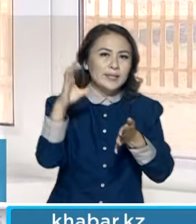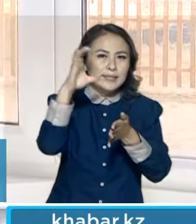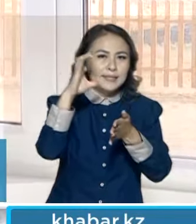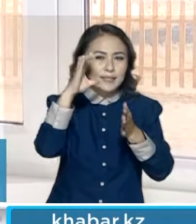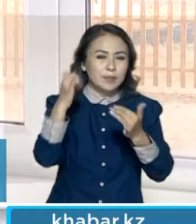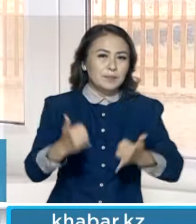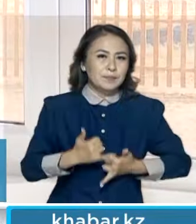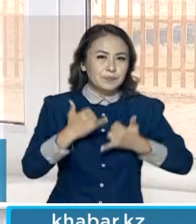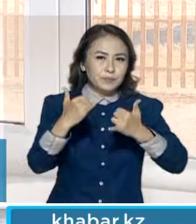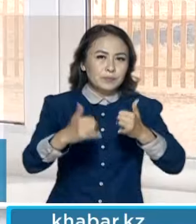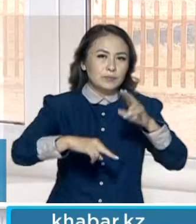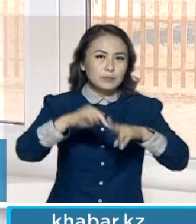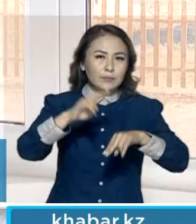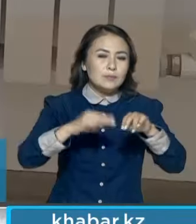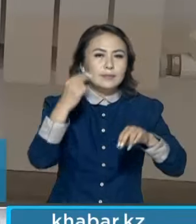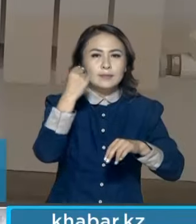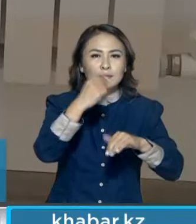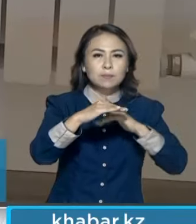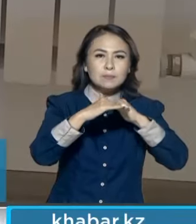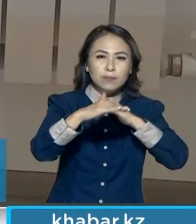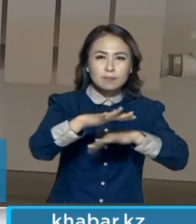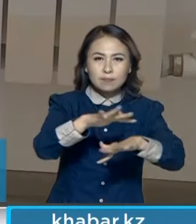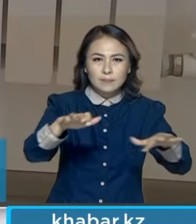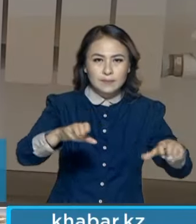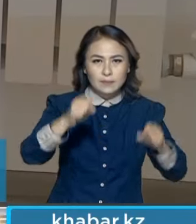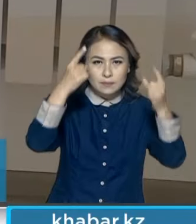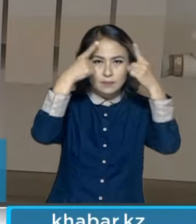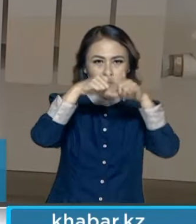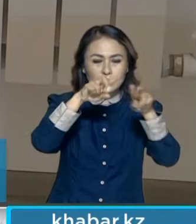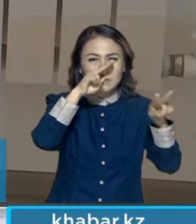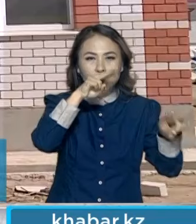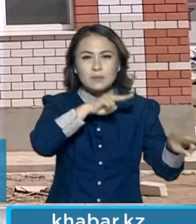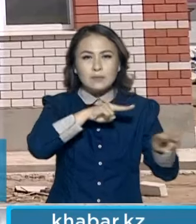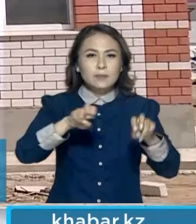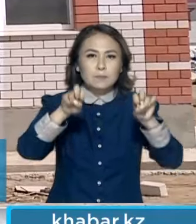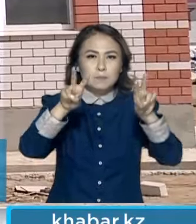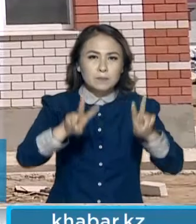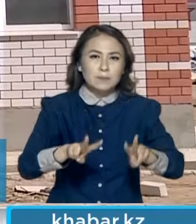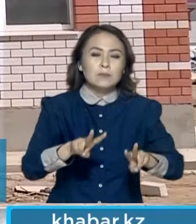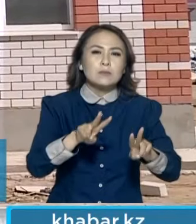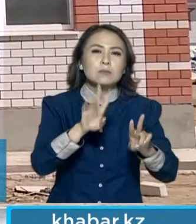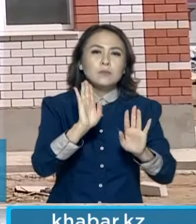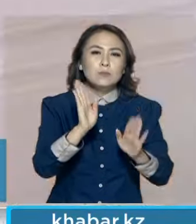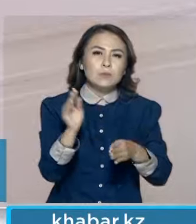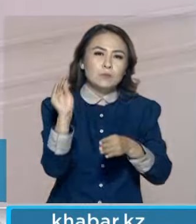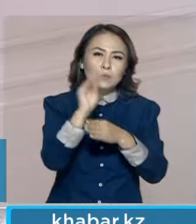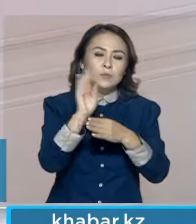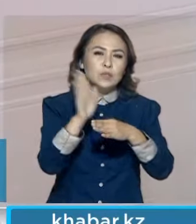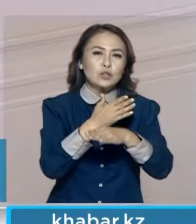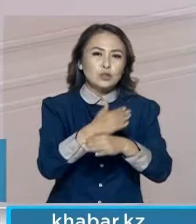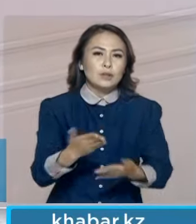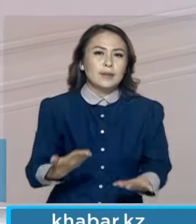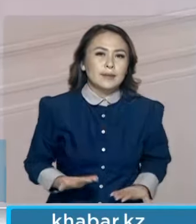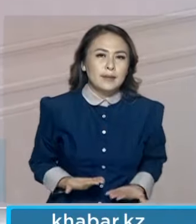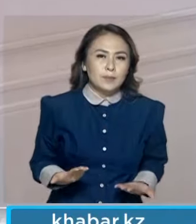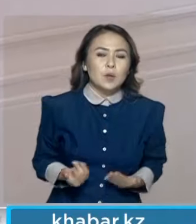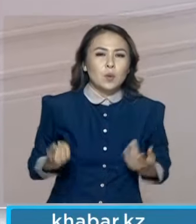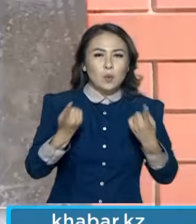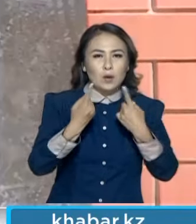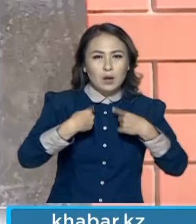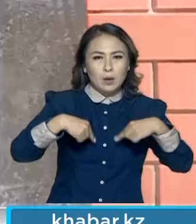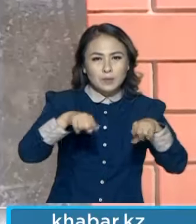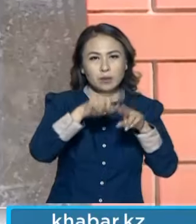иелеріне табыстау. Құрылыс сапасын жергілікті билік пен техникалық бақылау жүргізетін арнайы мамандар қадағалайды. Бұдан бөлек тұрғындар